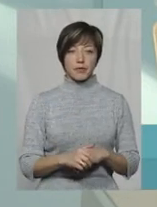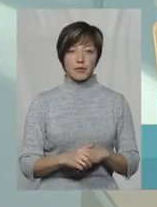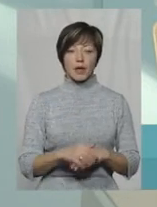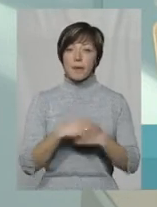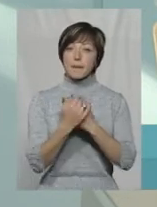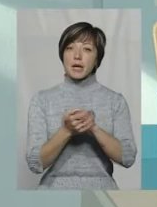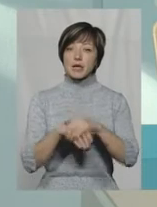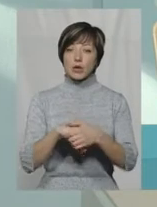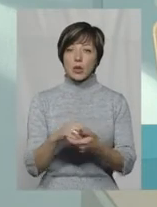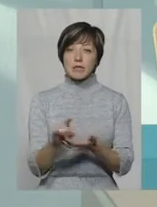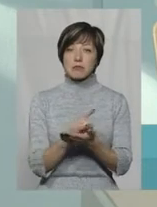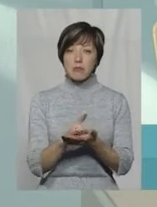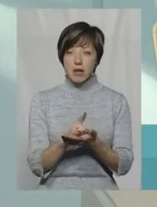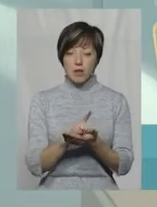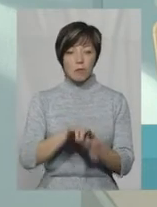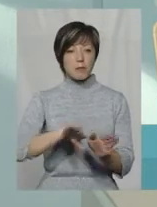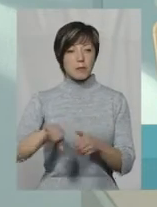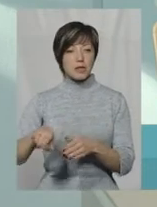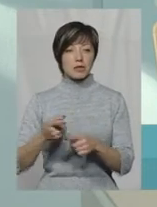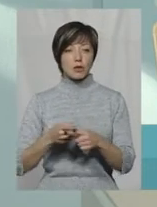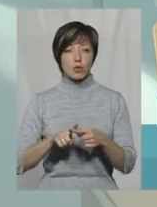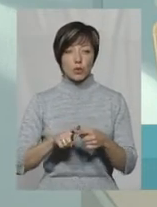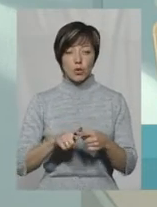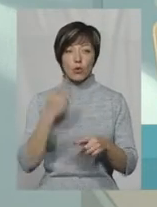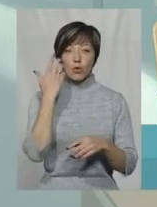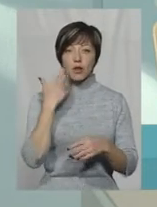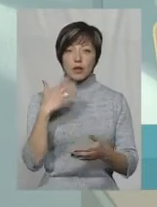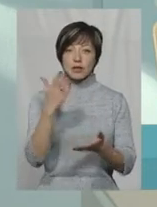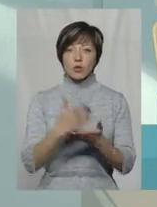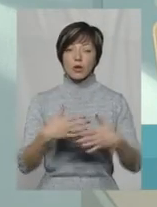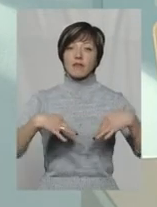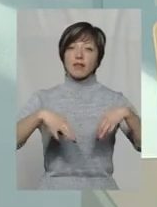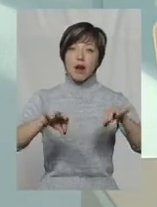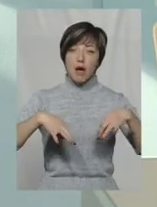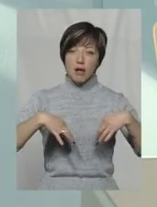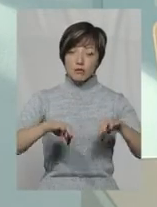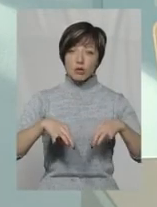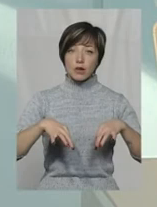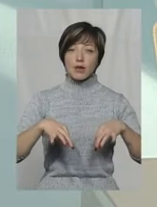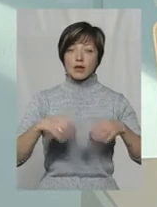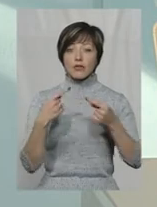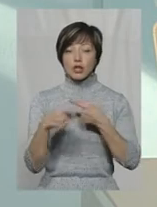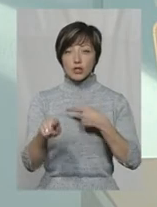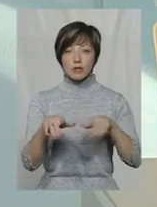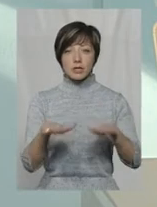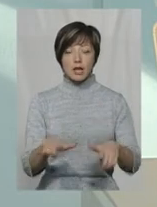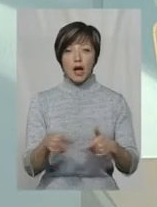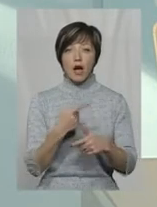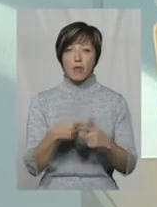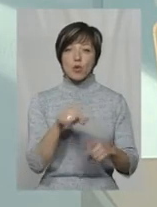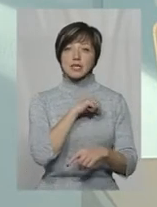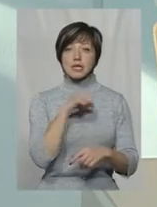Мийте руки з милом після того, як ви знаходитесь в транспорті, десь в інших місцях, або